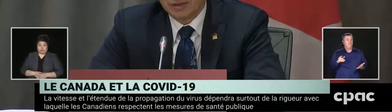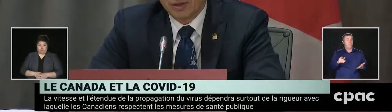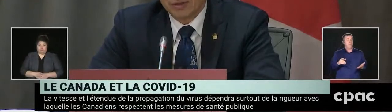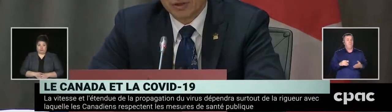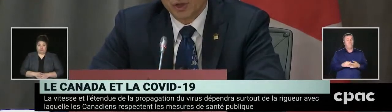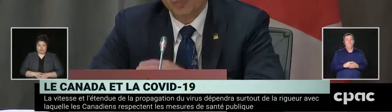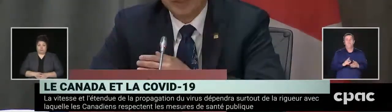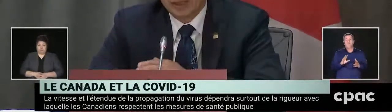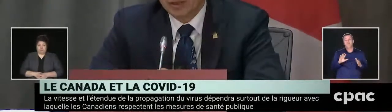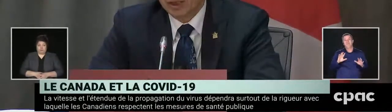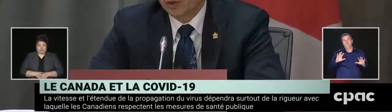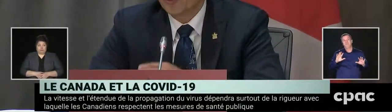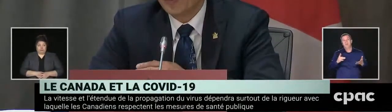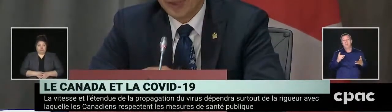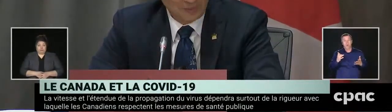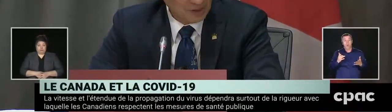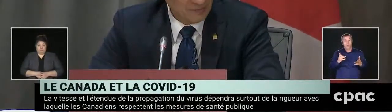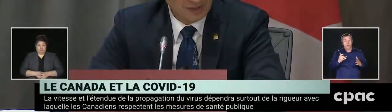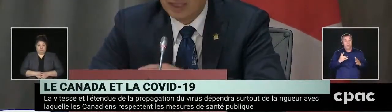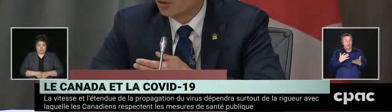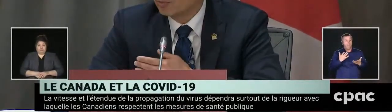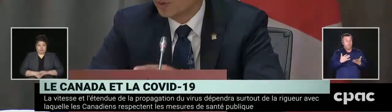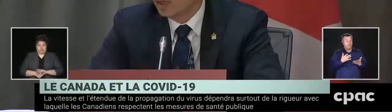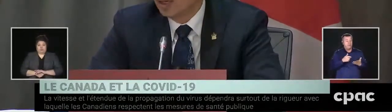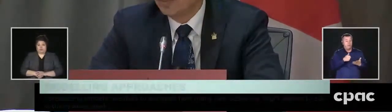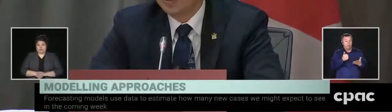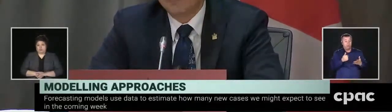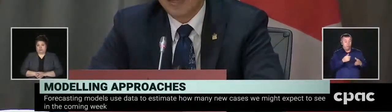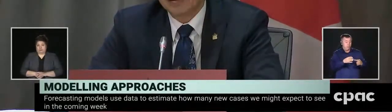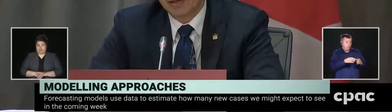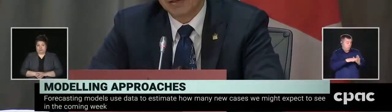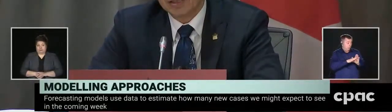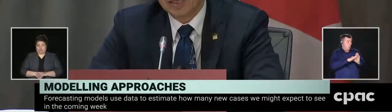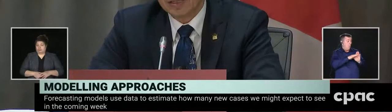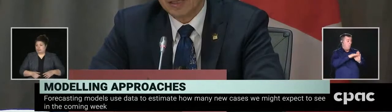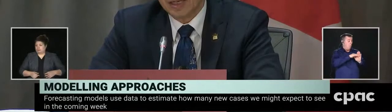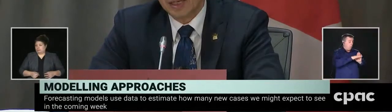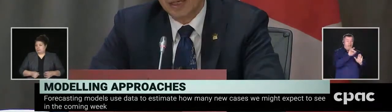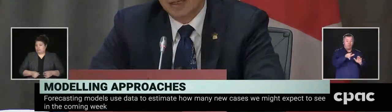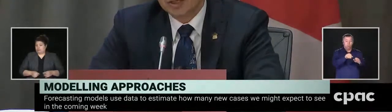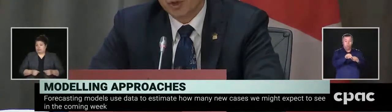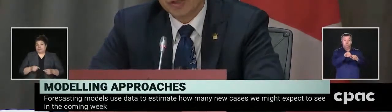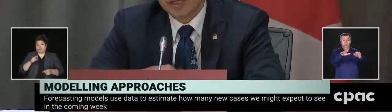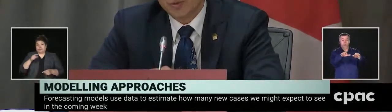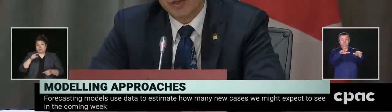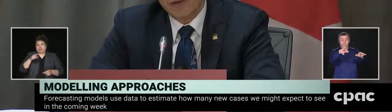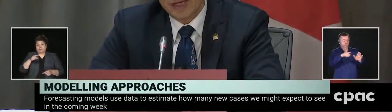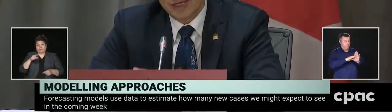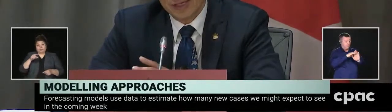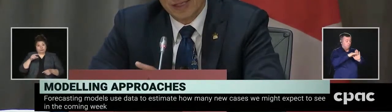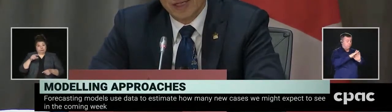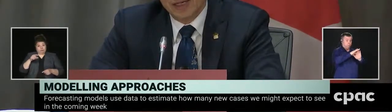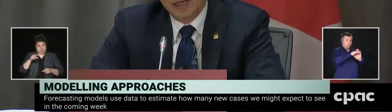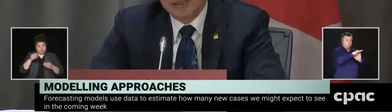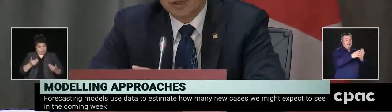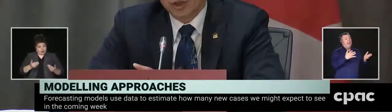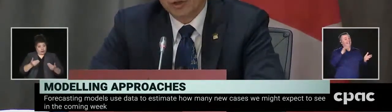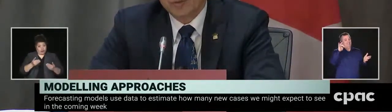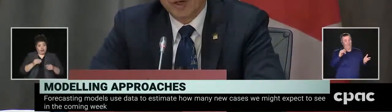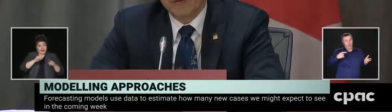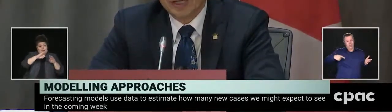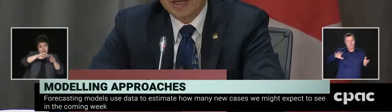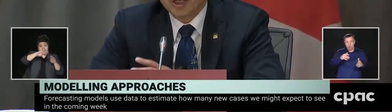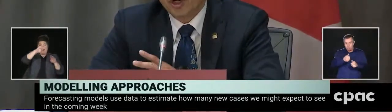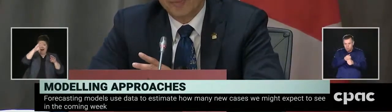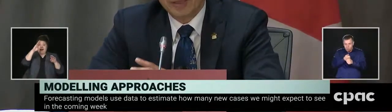peut monter dans une autre petite courbe épidémique avec des autres petites vagues. Donc, ça, c'est des choses à suivre et c'est